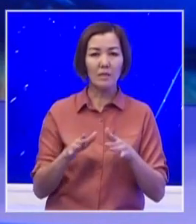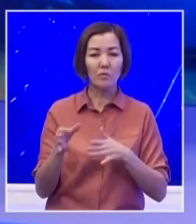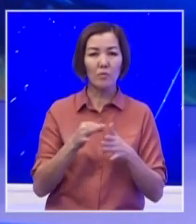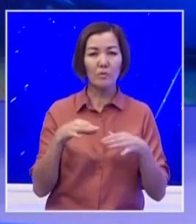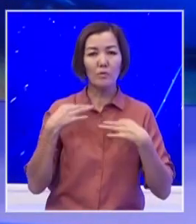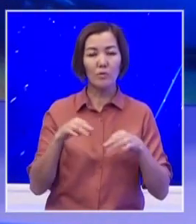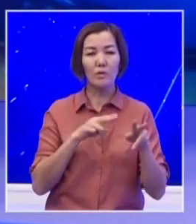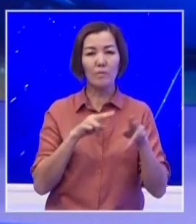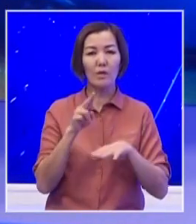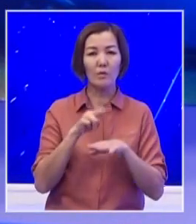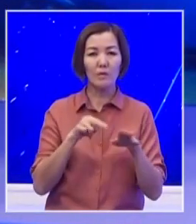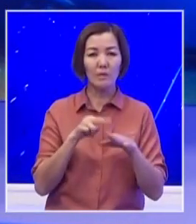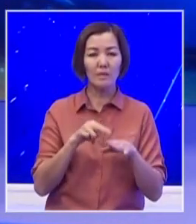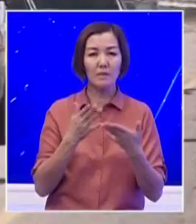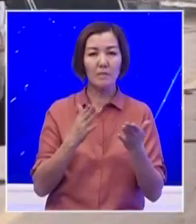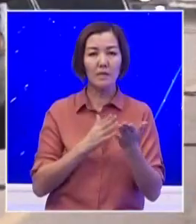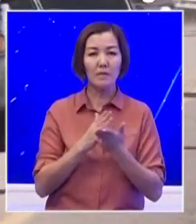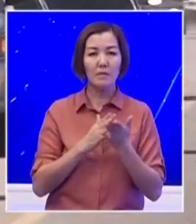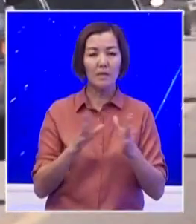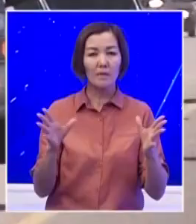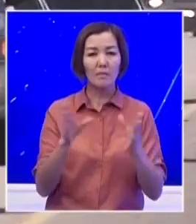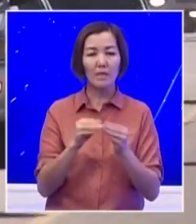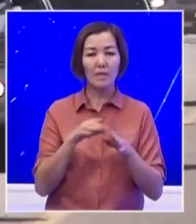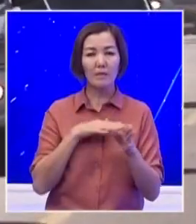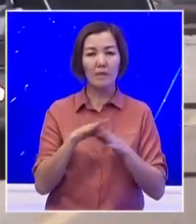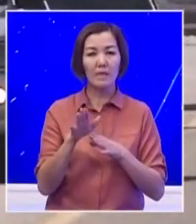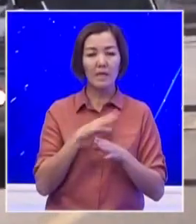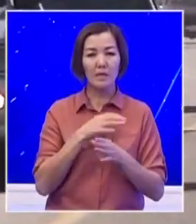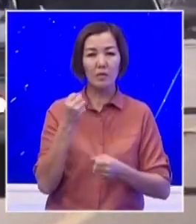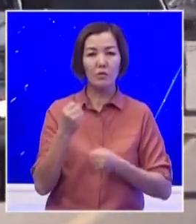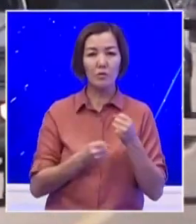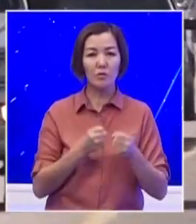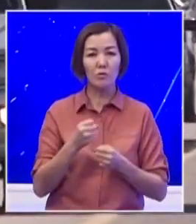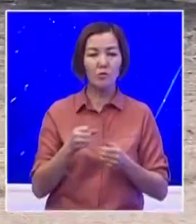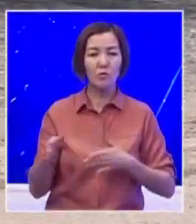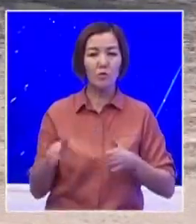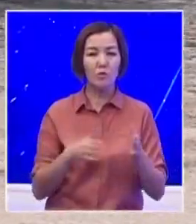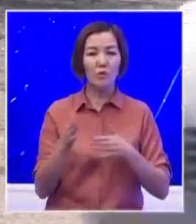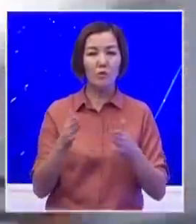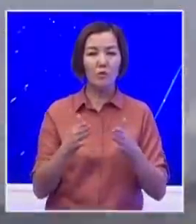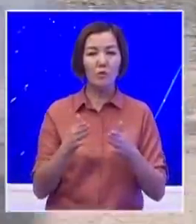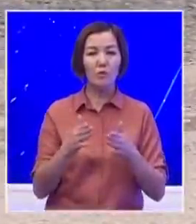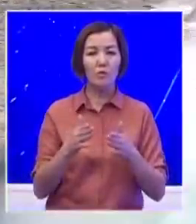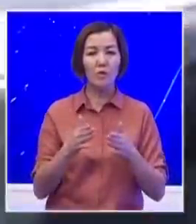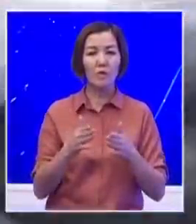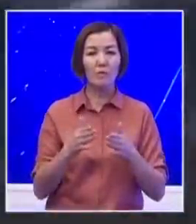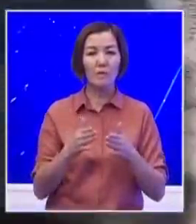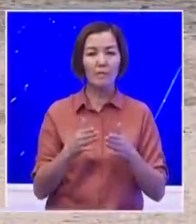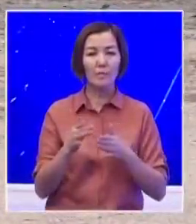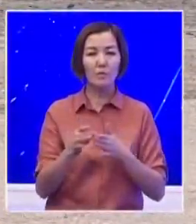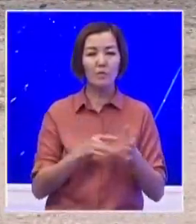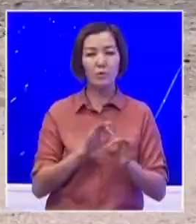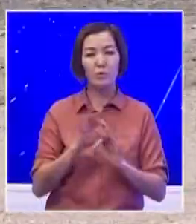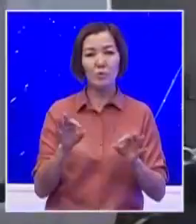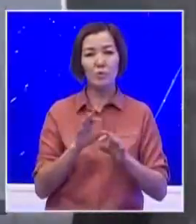акциясын облыстық көліктік бақылау инспекциясы мен полиция қызметкерлері бірлесіп атқарды. Олар жүргізушілерді жол үстінде қабылдап